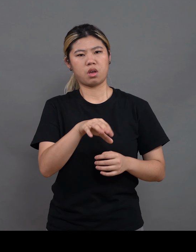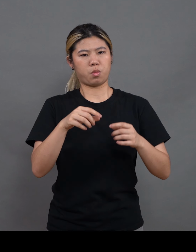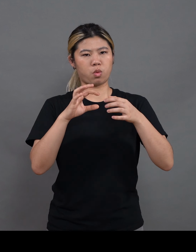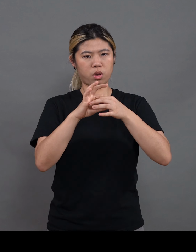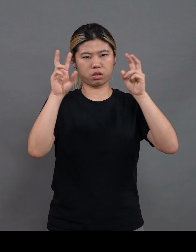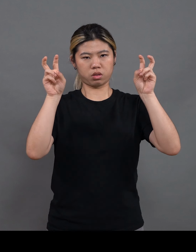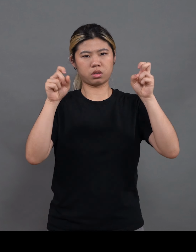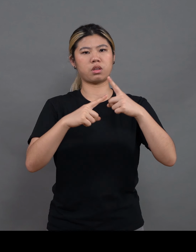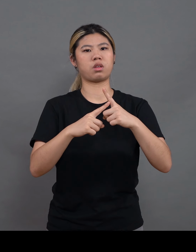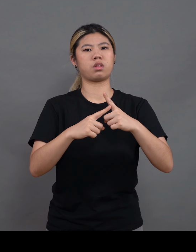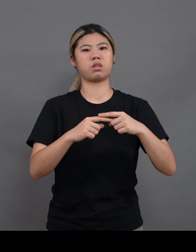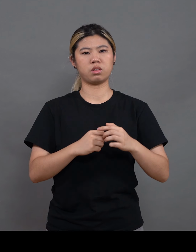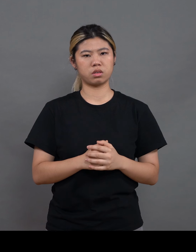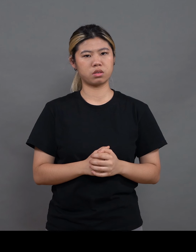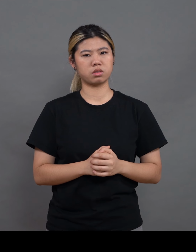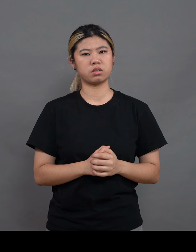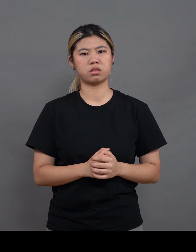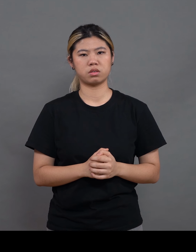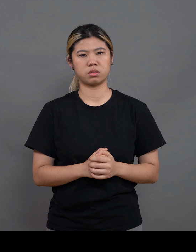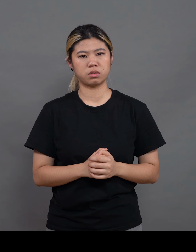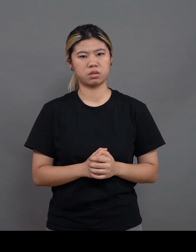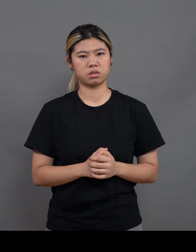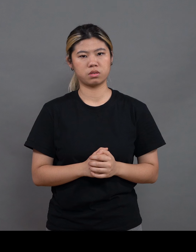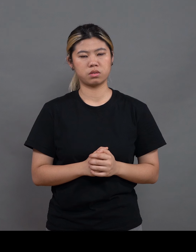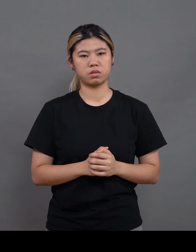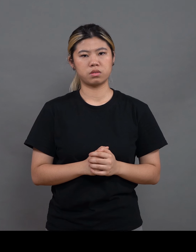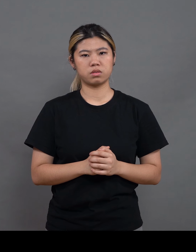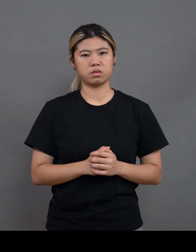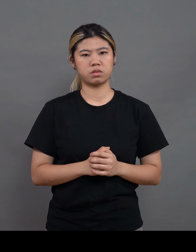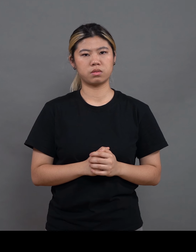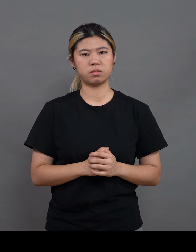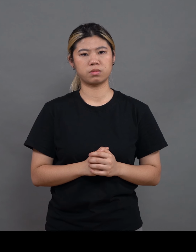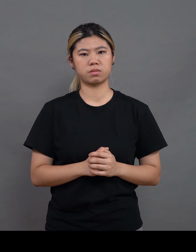它整个就是一个关于人的话题。